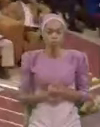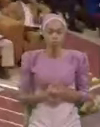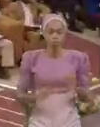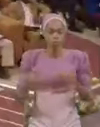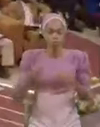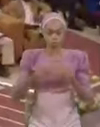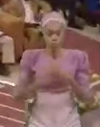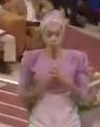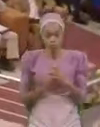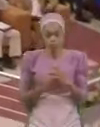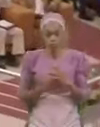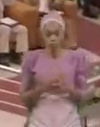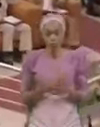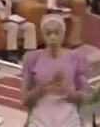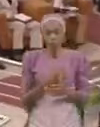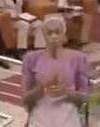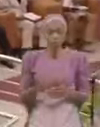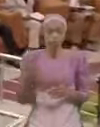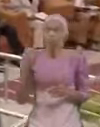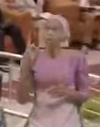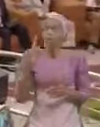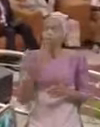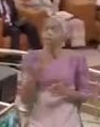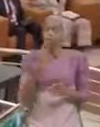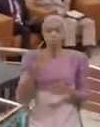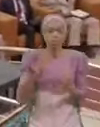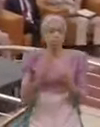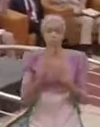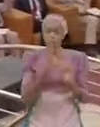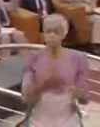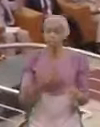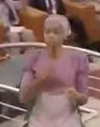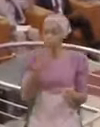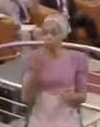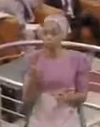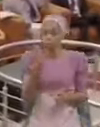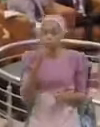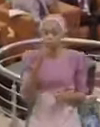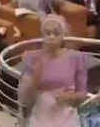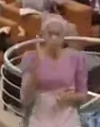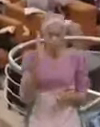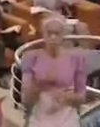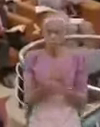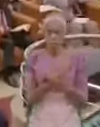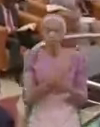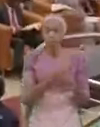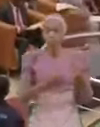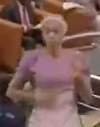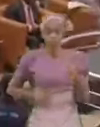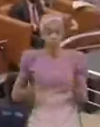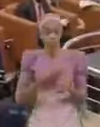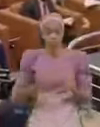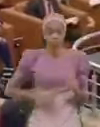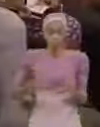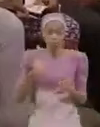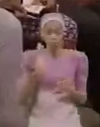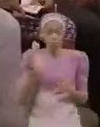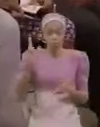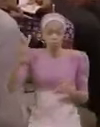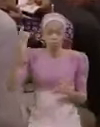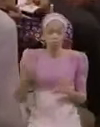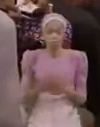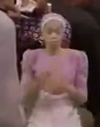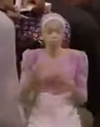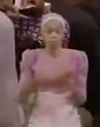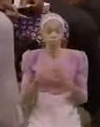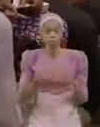27 Luc 10 27 il répondit tu aimeras l'éter le Seigneur ton Dieu de